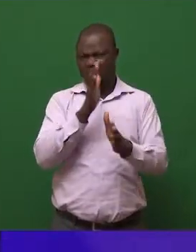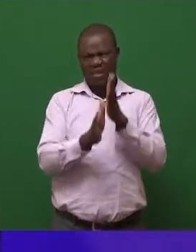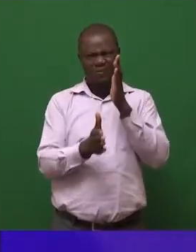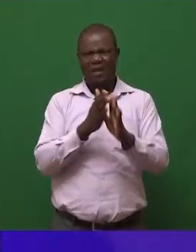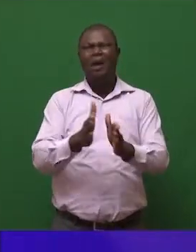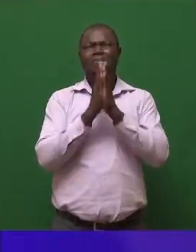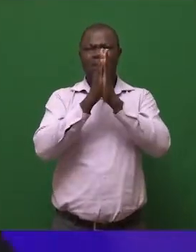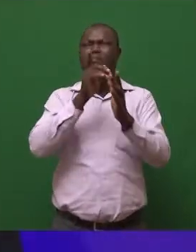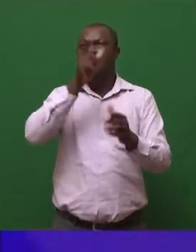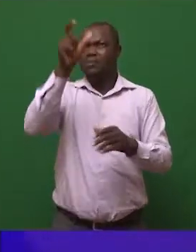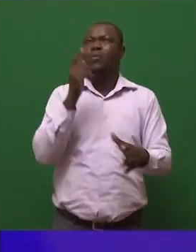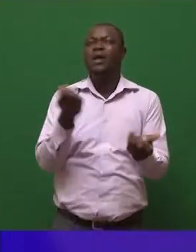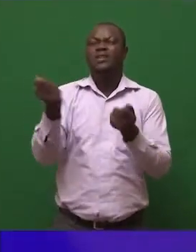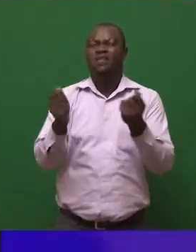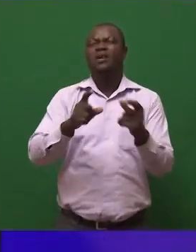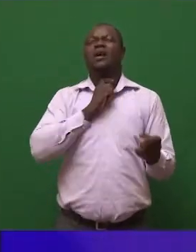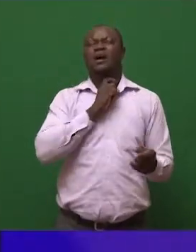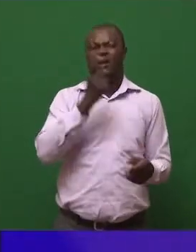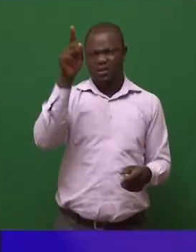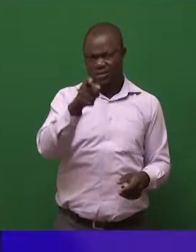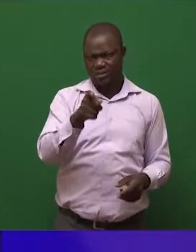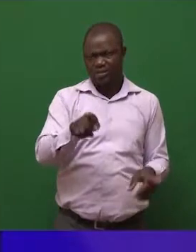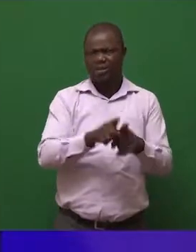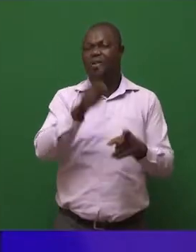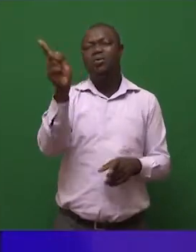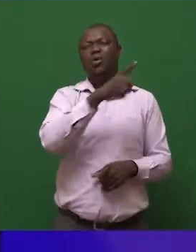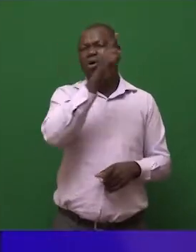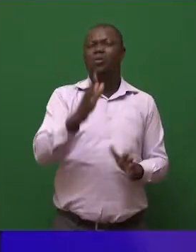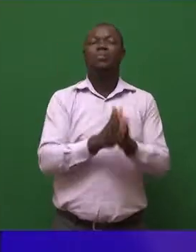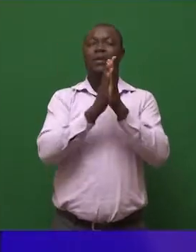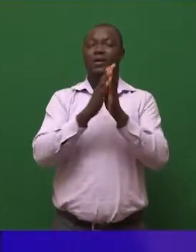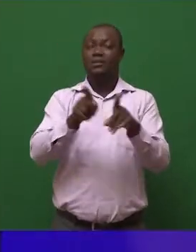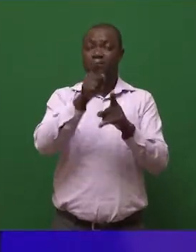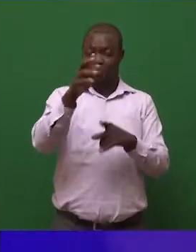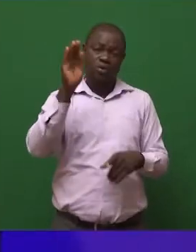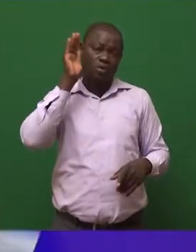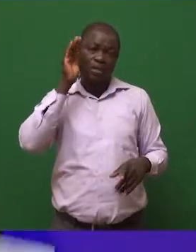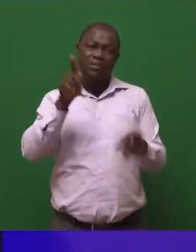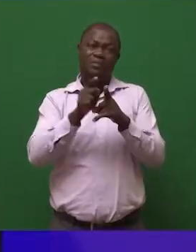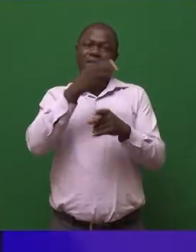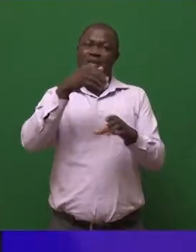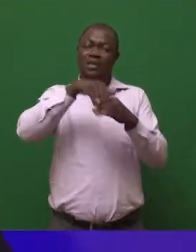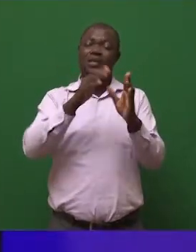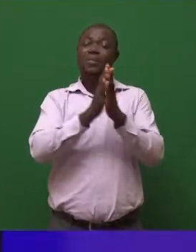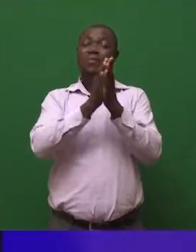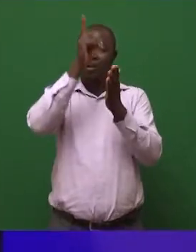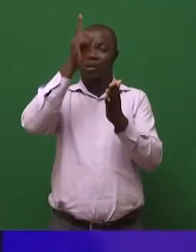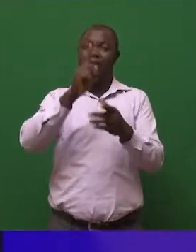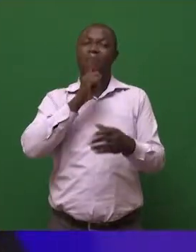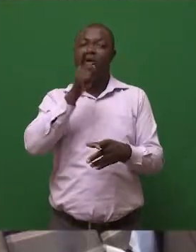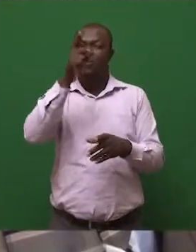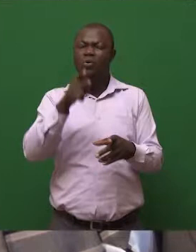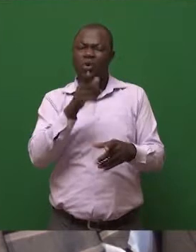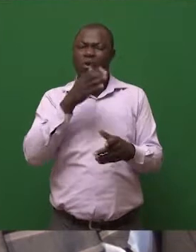asina hamunamatiri munhu asina chitambi kuti adrive mota inenge iri wrong prayer ndosaka makazonzwa kuti Cornelius akazozwa